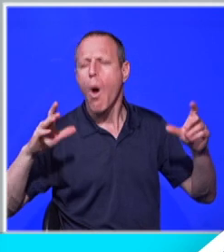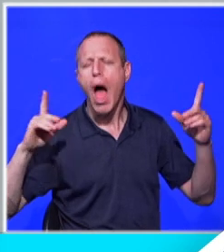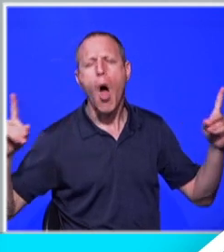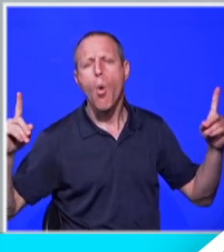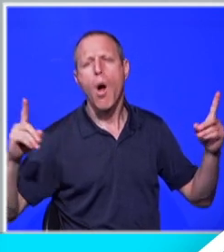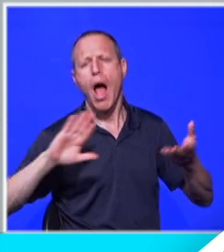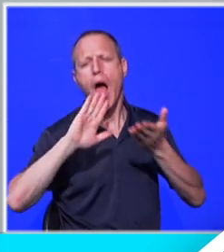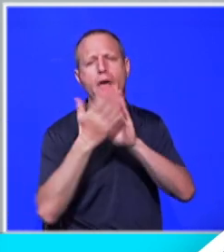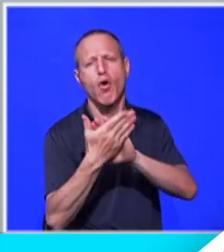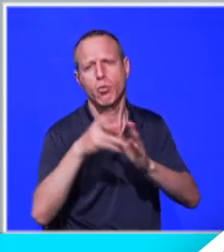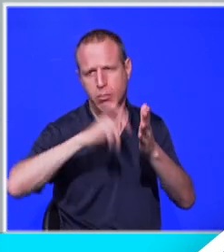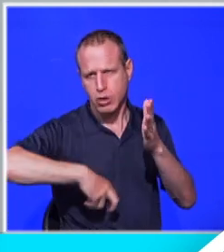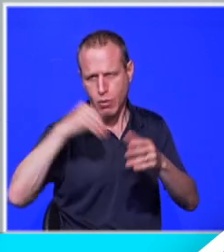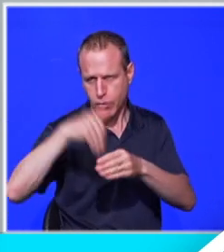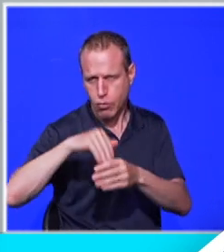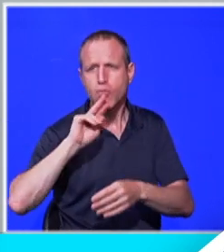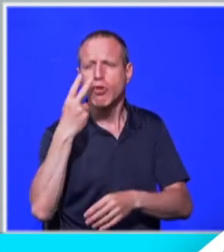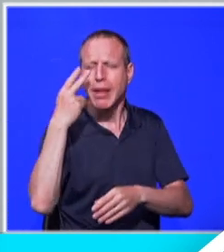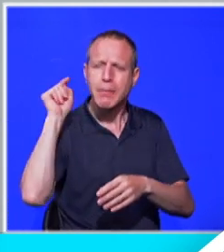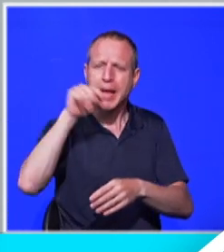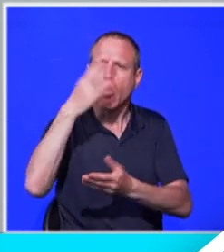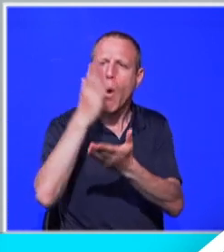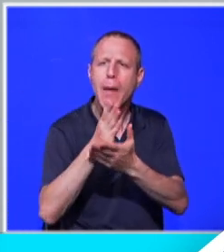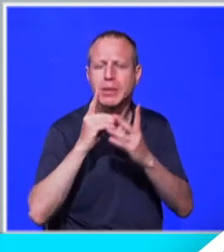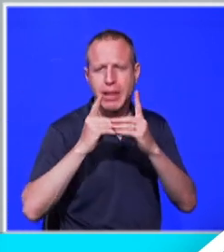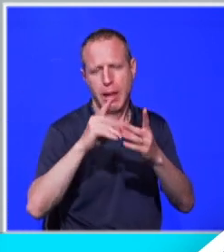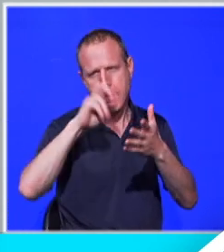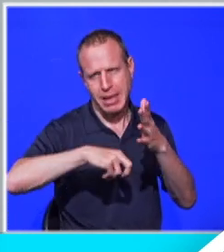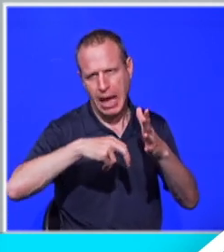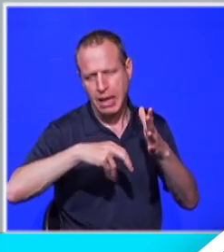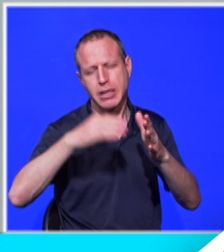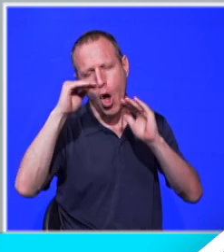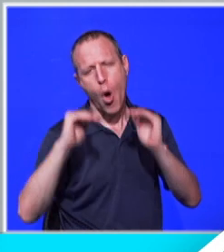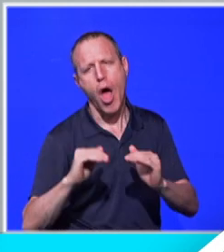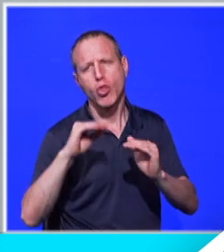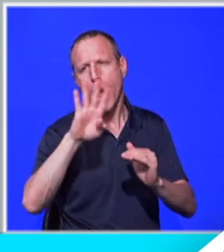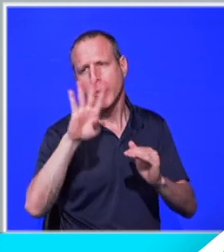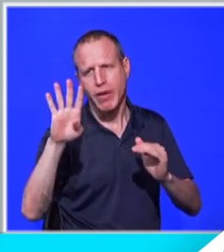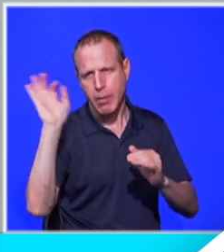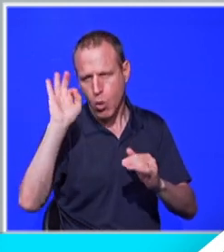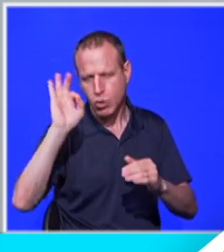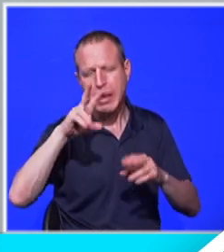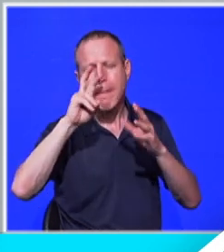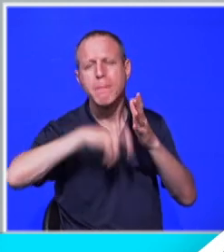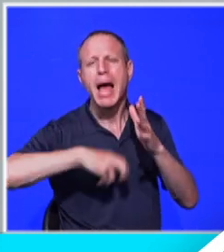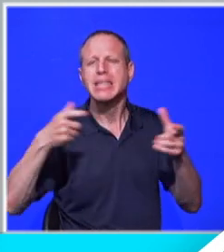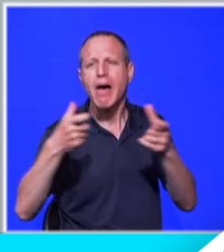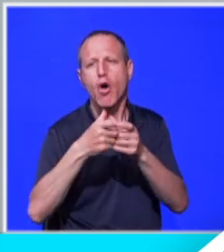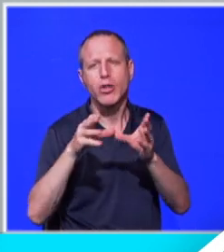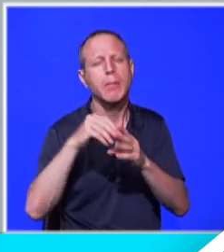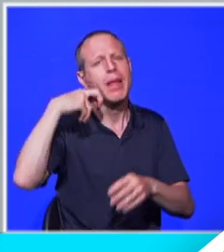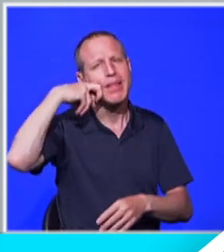מיסוי, ובתוך שנתיים הגענו לאמצע הדרך. את מס ההכנסה הורדנו ל-44%, את מס החברות עם